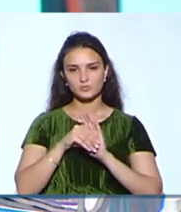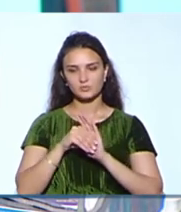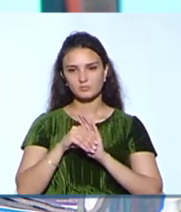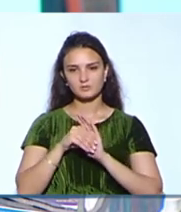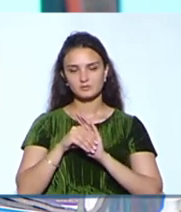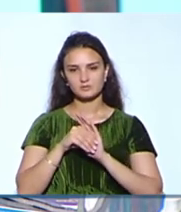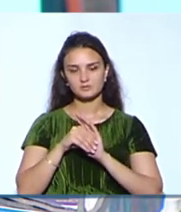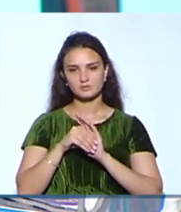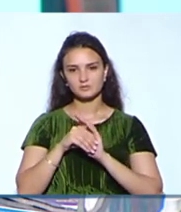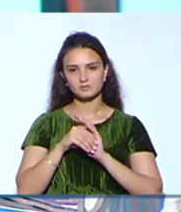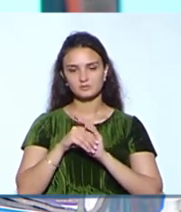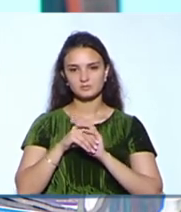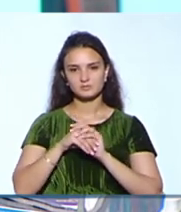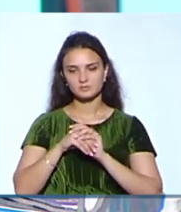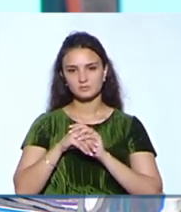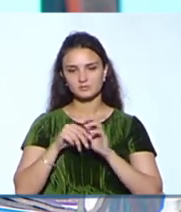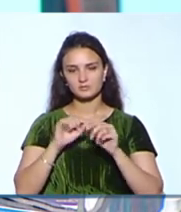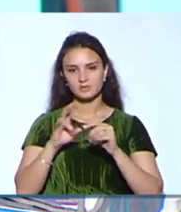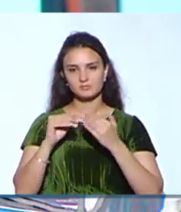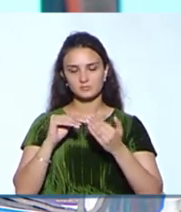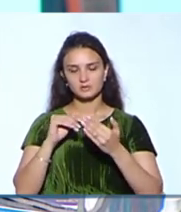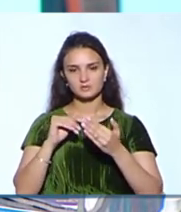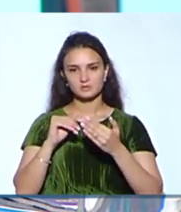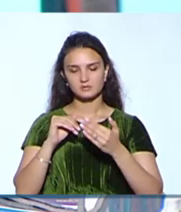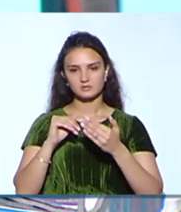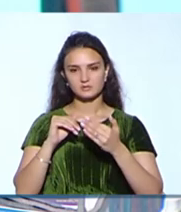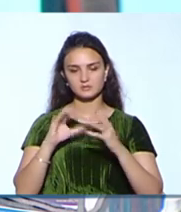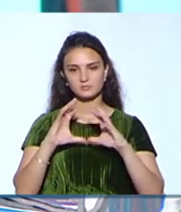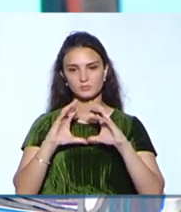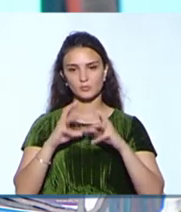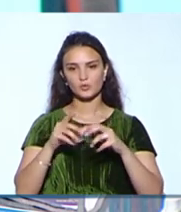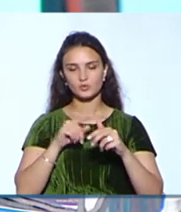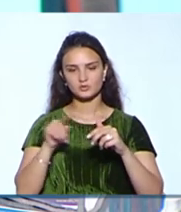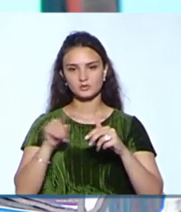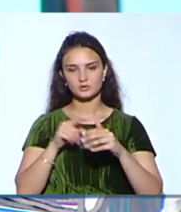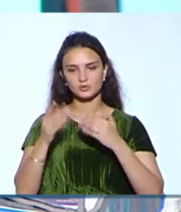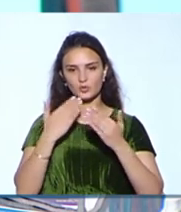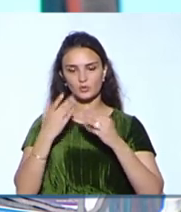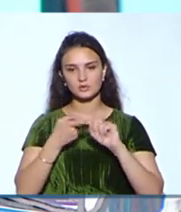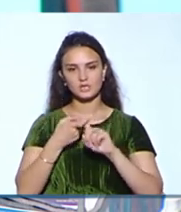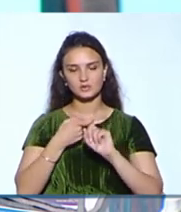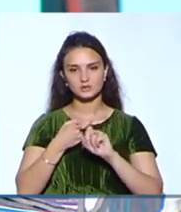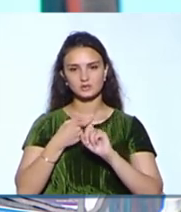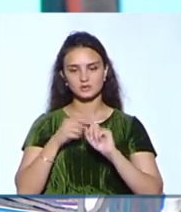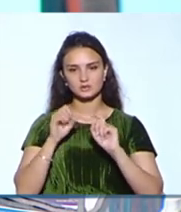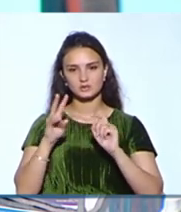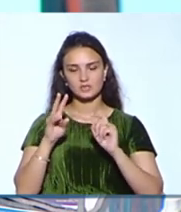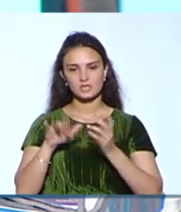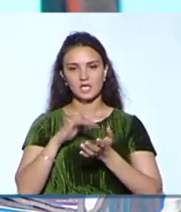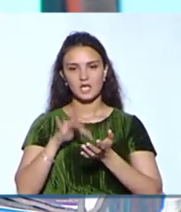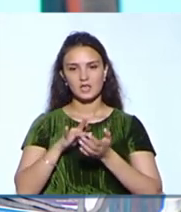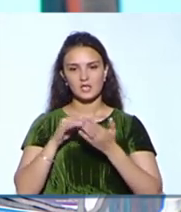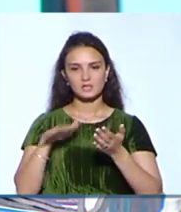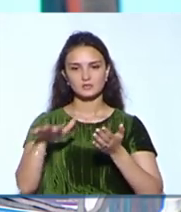ჩართულობას საყოველთაო რიტმში, ან მის ცივილიზაციასთან კონტაქტს, ან ურბანიზაციის ხარისხს,